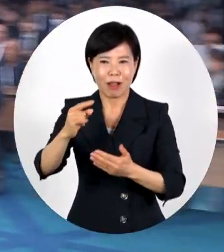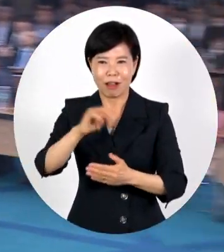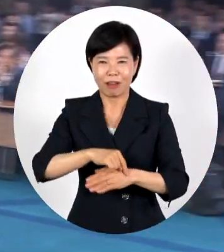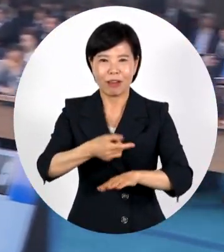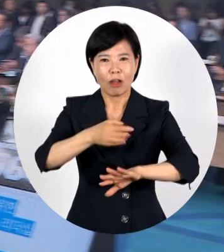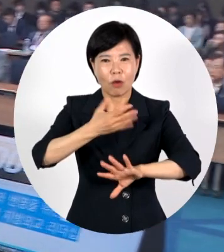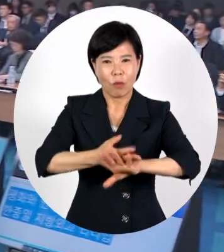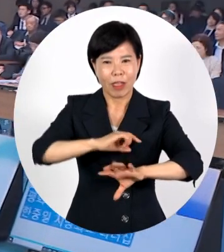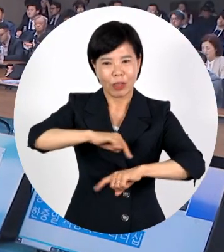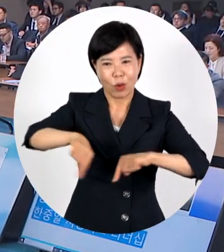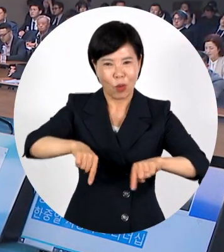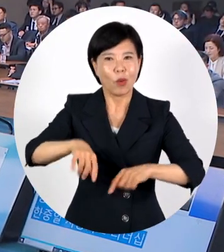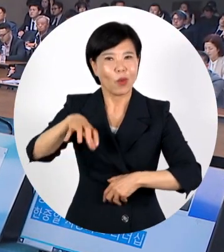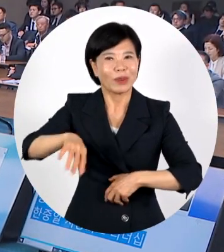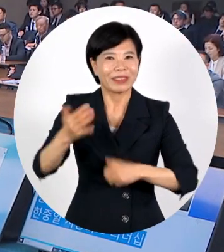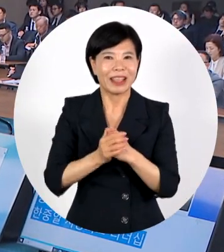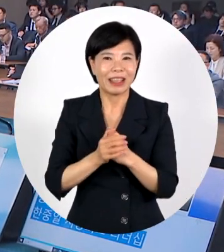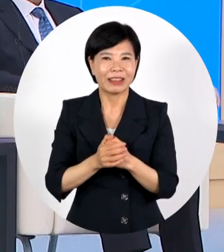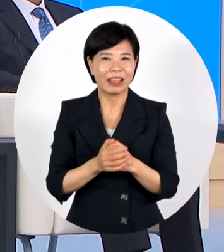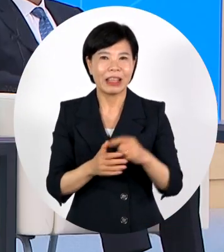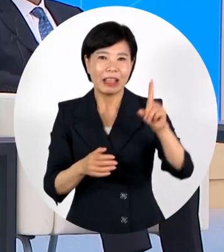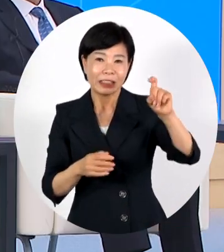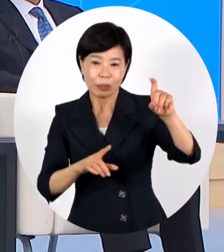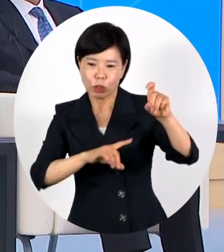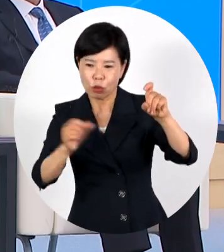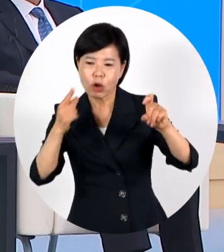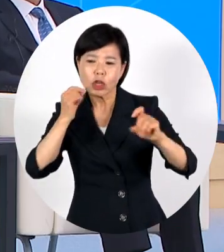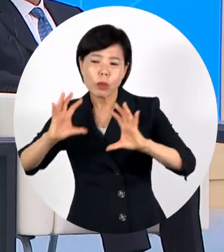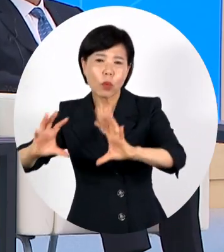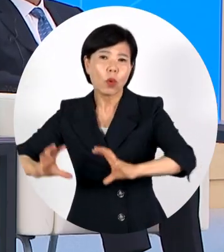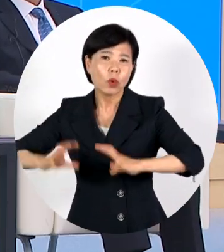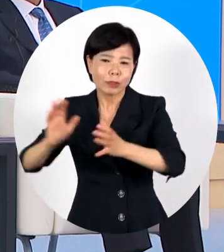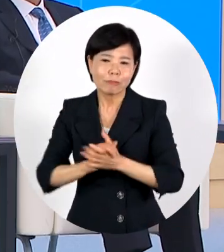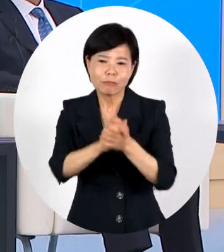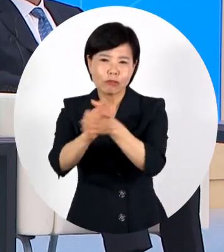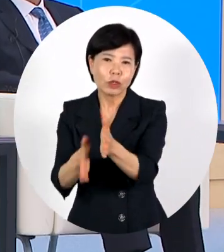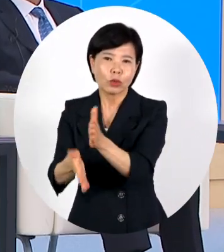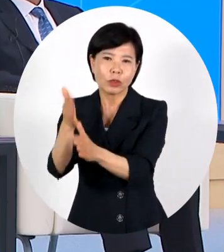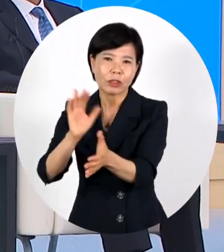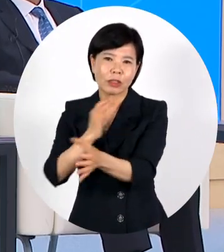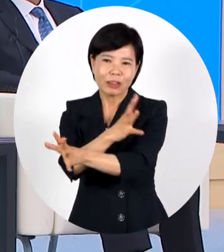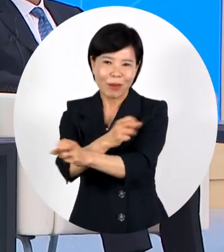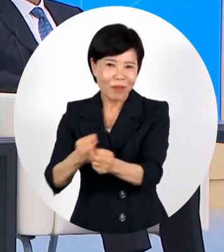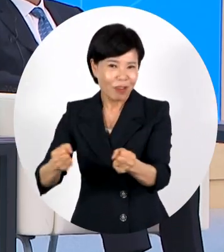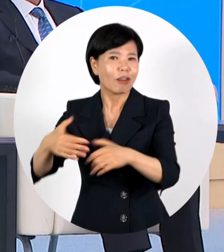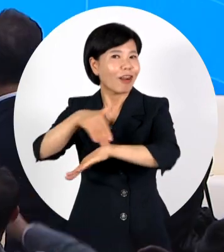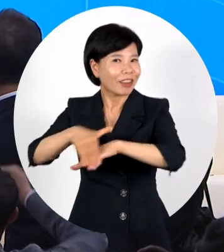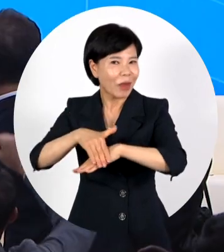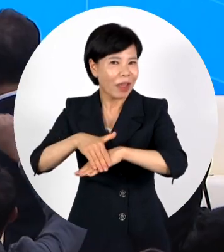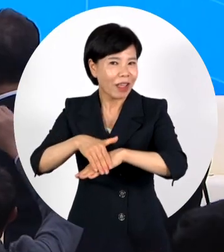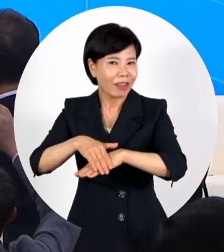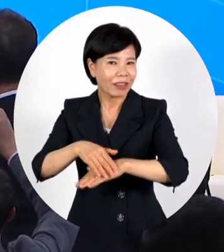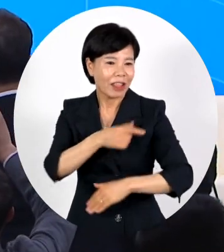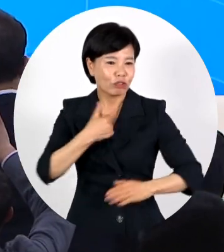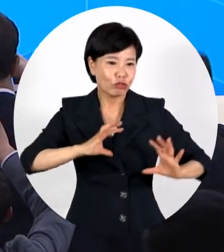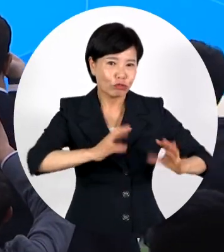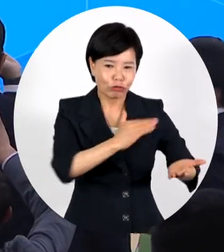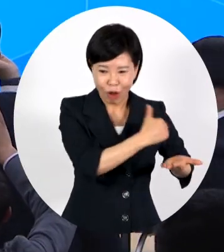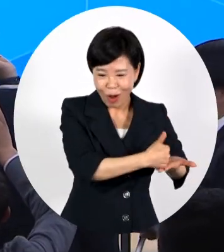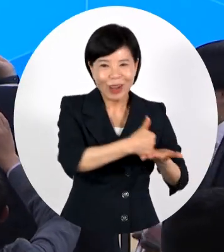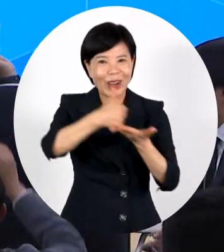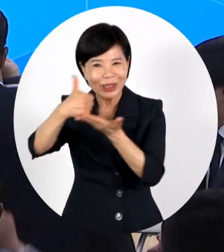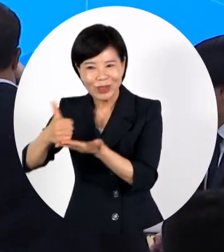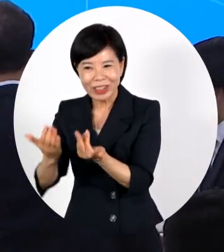무대였습니다. 제주도는 오는 11월 오키나와에서 우호도시 협력을 체결할 예정인데요. 그 자리에 하이난을